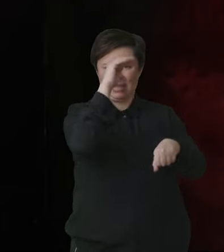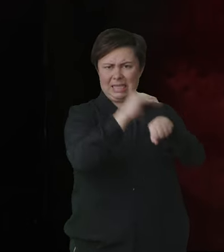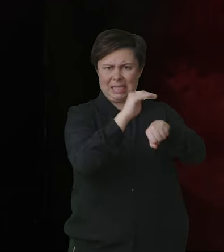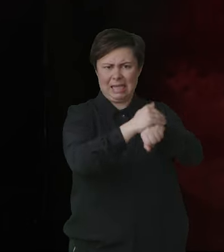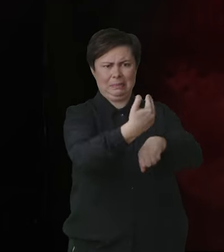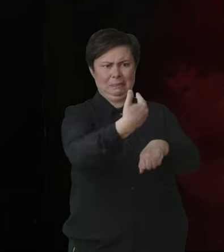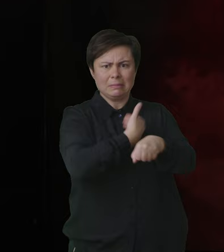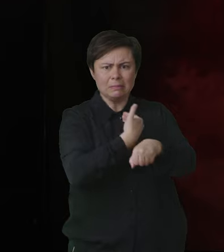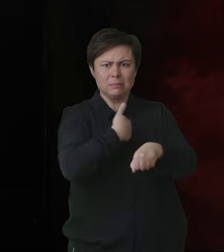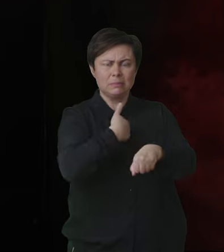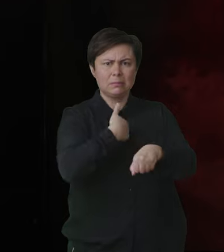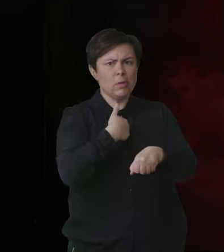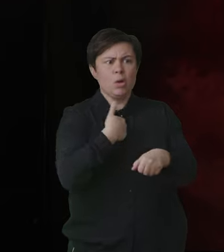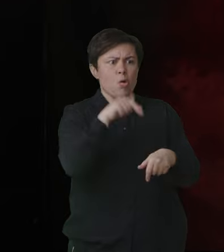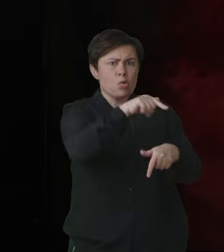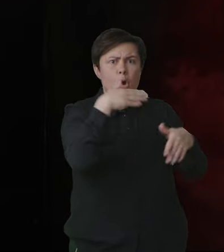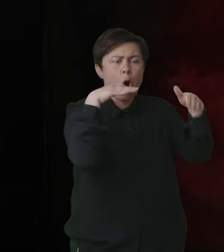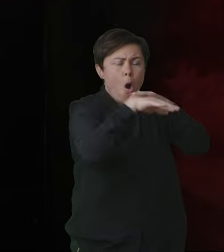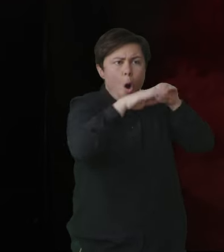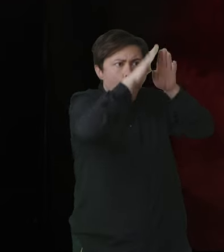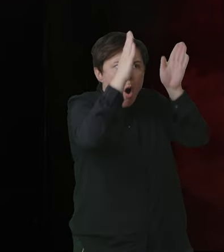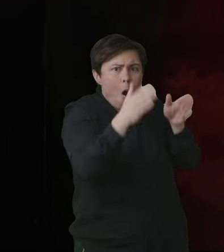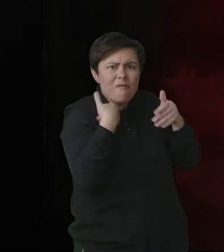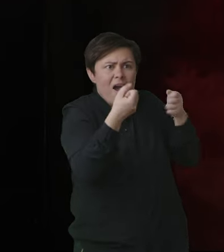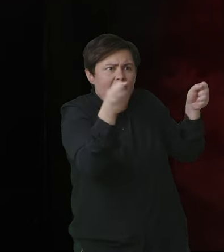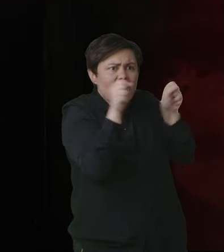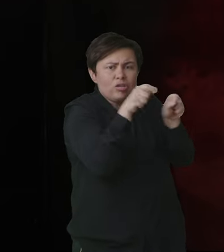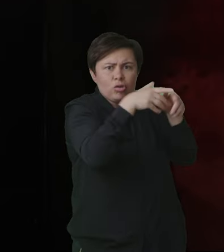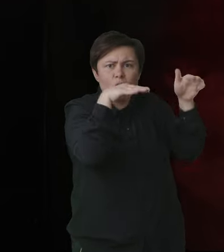znajomy, mówi, nie? Przylatuje i mówi, ty chowaj mnie do szafy. Ja mówię, co ty chcesz,